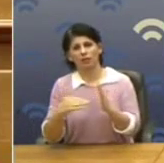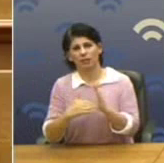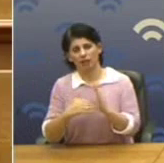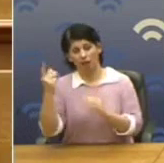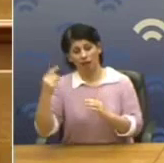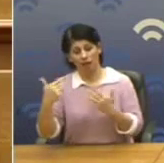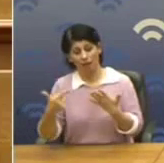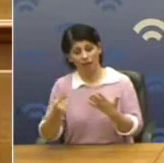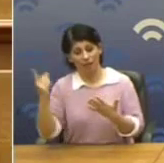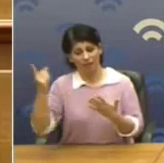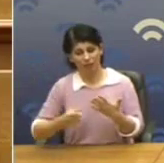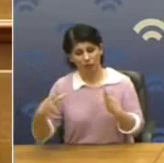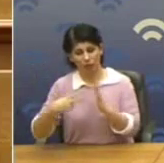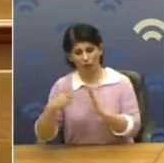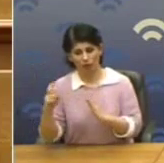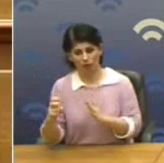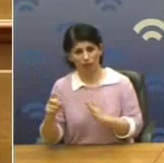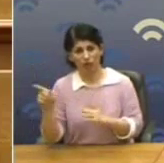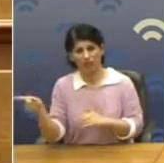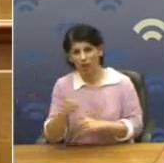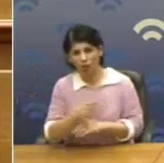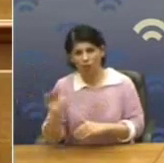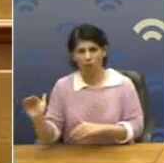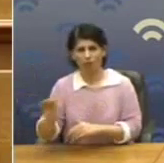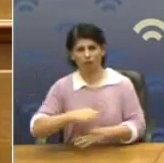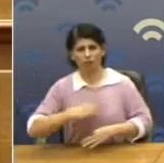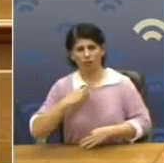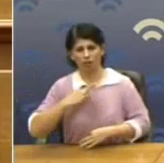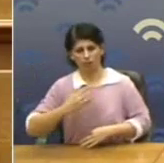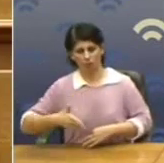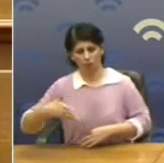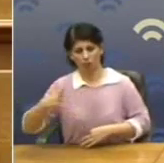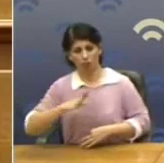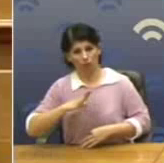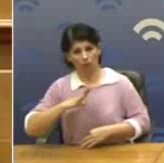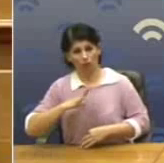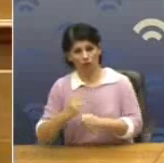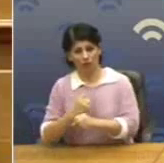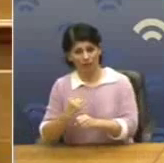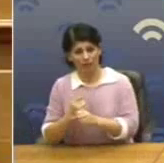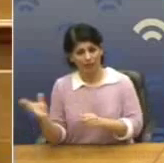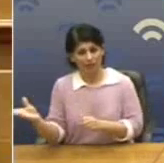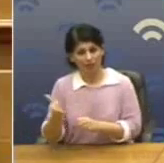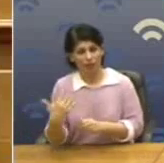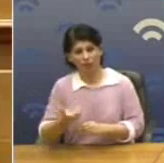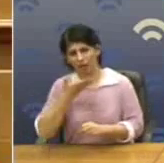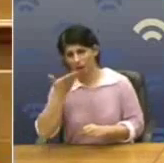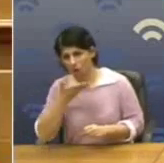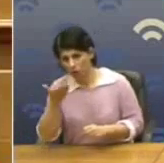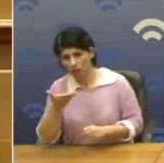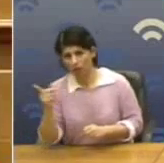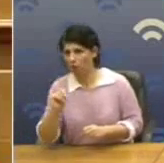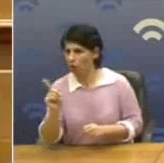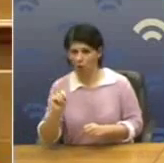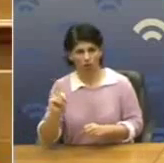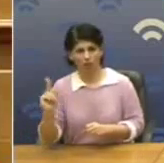2020. Σε αυτούς λοιπόν να απευθυνθείτε, κύριε Μητσοτάκη, στον κόσμο της εργασίας. Σε αυτούς έχετε να απολογηθείτε, όχι στην